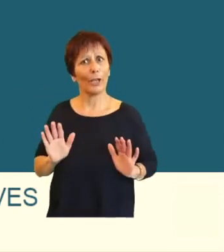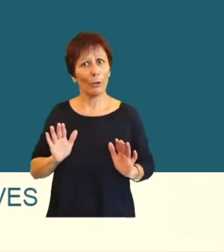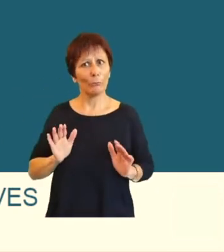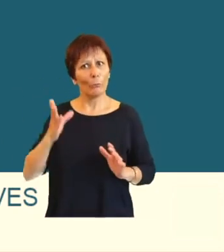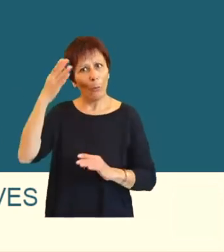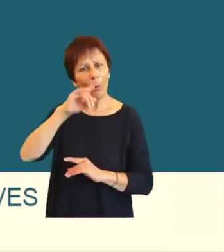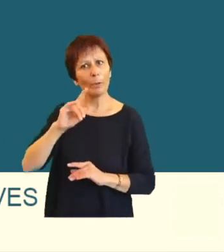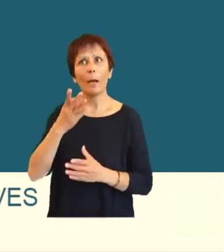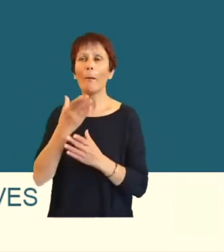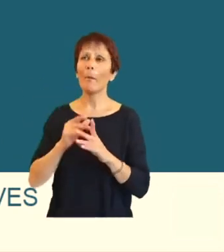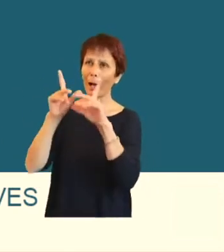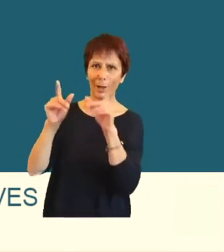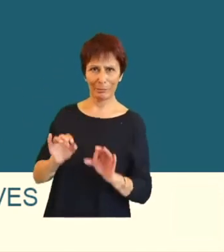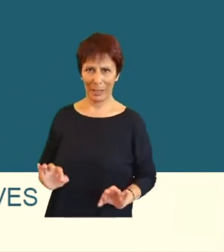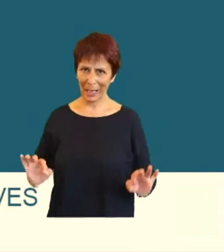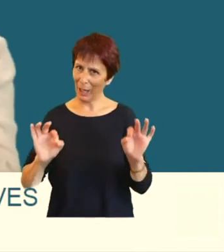manqué d'élégance.